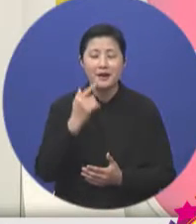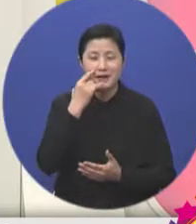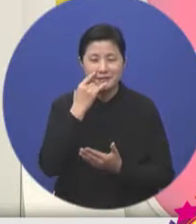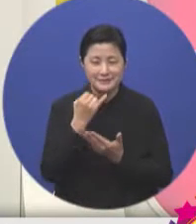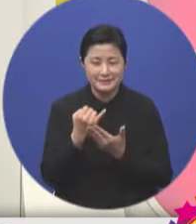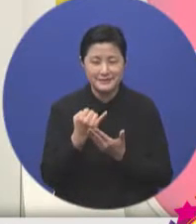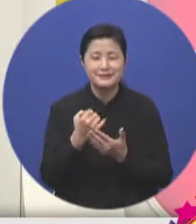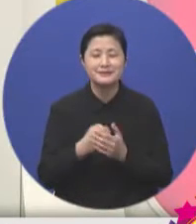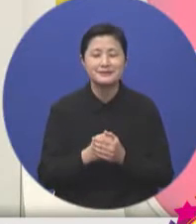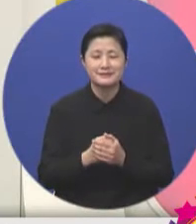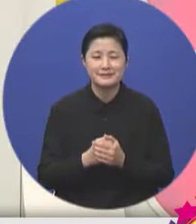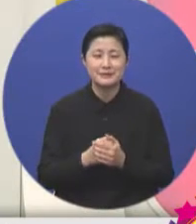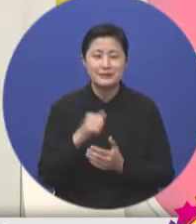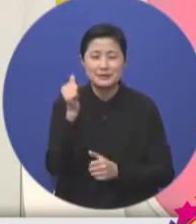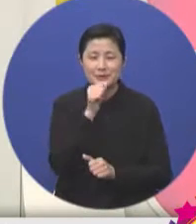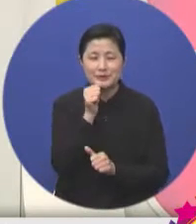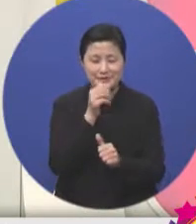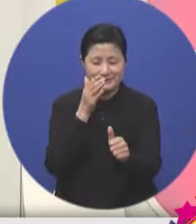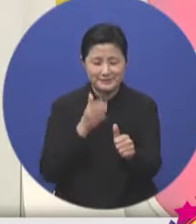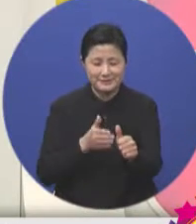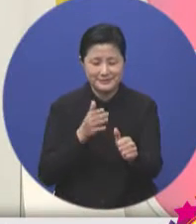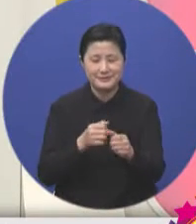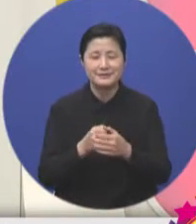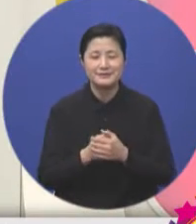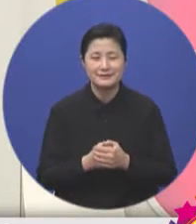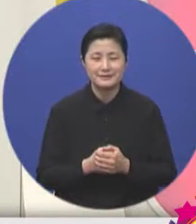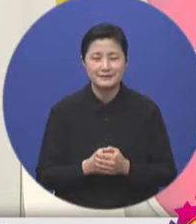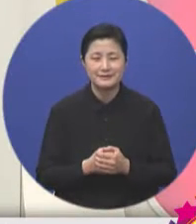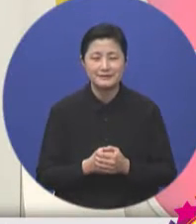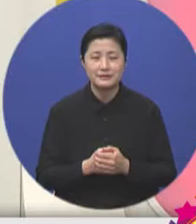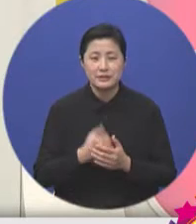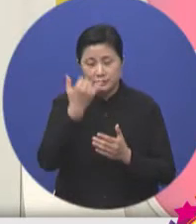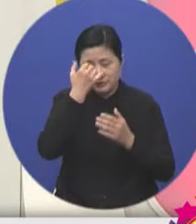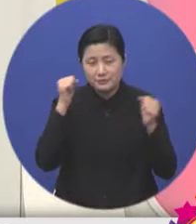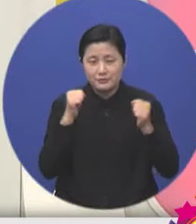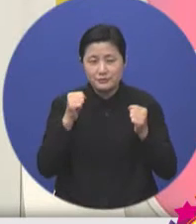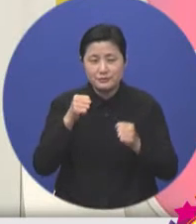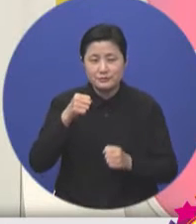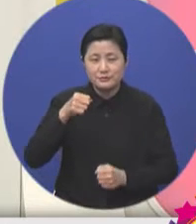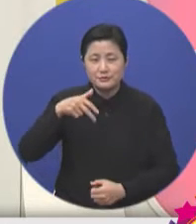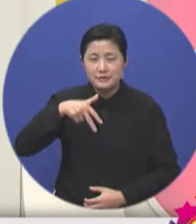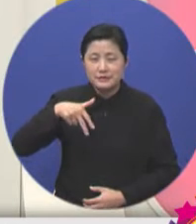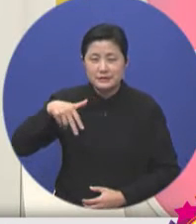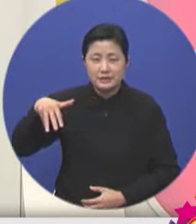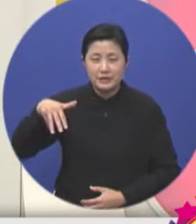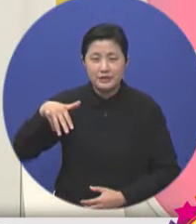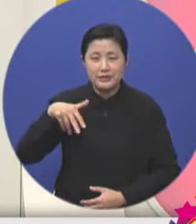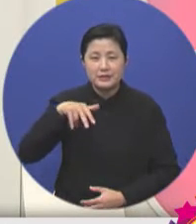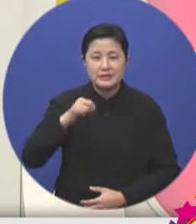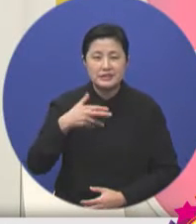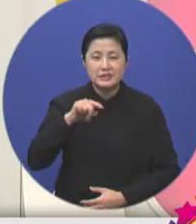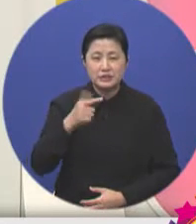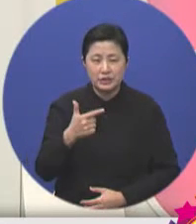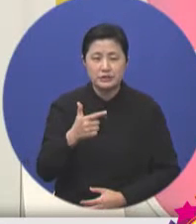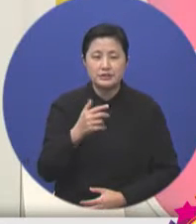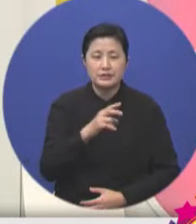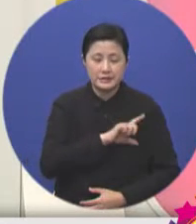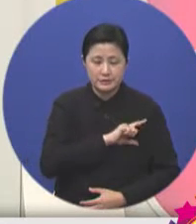어머니. 어머님, 네. 소개 한번 해주세요. 네. 충북 진천이에요. 네.